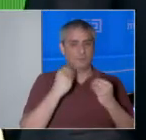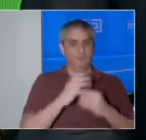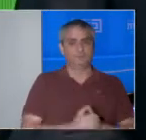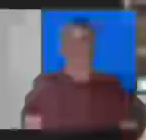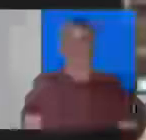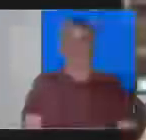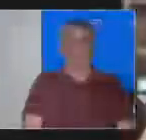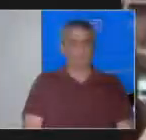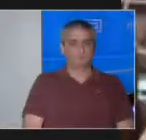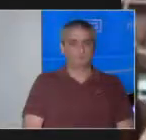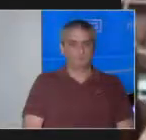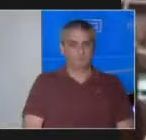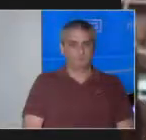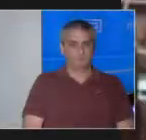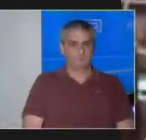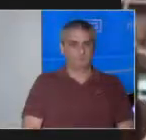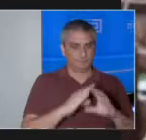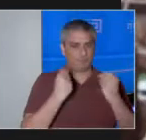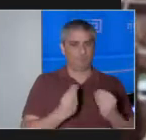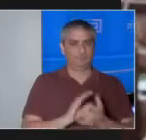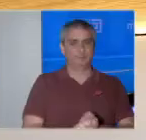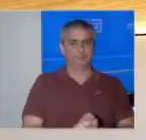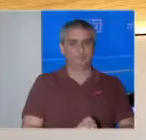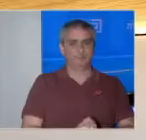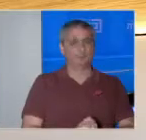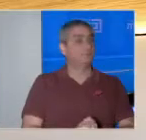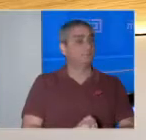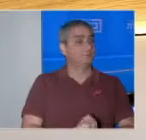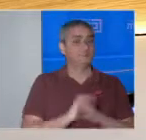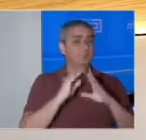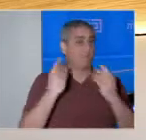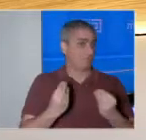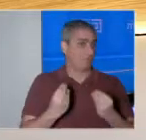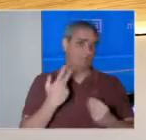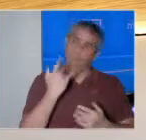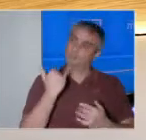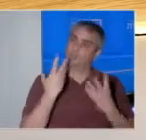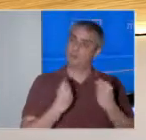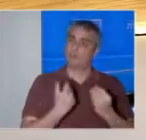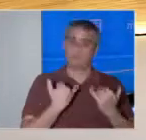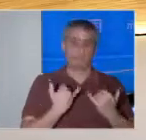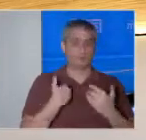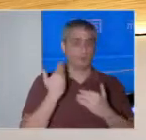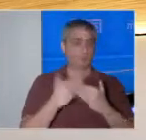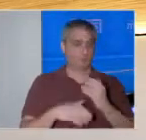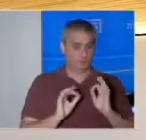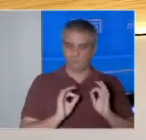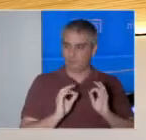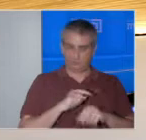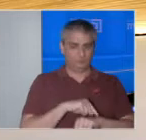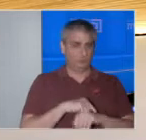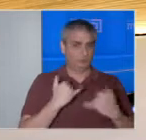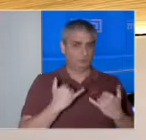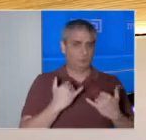לך. תודה לך, ערב טוב. ערב טוב. ערב טוב, הוא בהחלט טוב, כי היום אנחנו מסיימים ממש בשעה